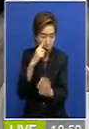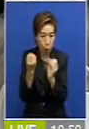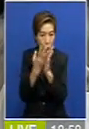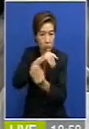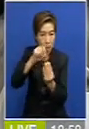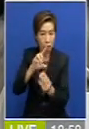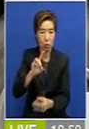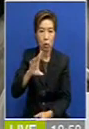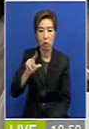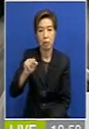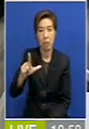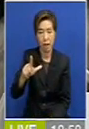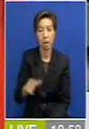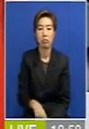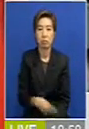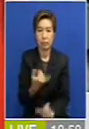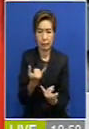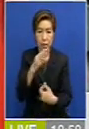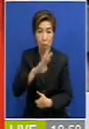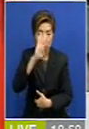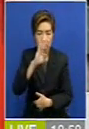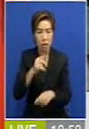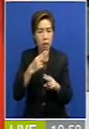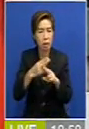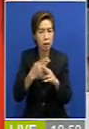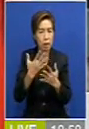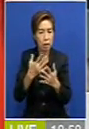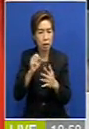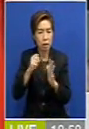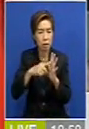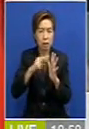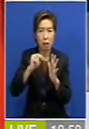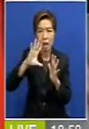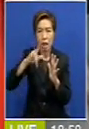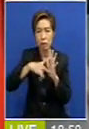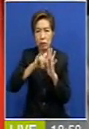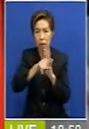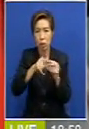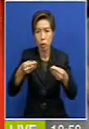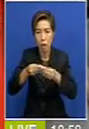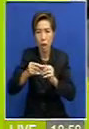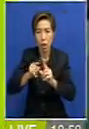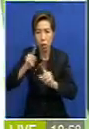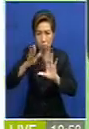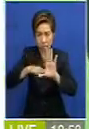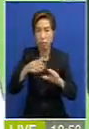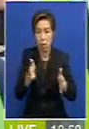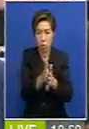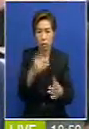ษฐกิจกว่า120ล้านบาทระบุมีบริษัท3ชัยสตีลอินดัสทรีซึ่งเป็นบริษัทในตลาดหลักทรัพย์รวมด้ว